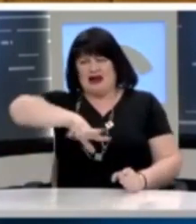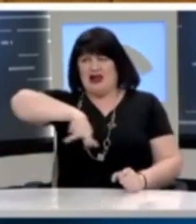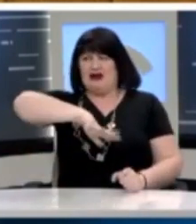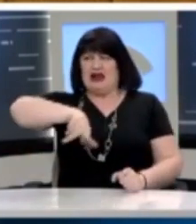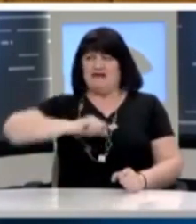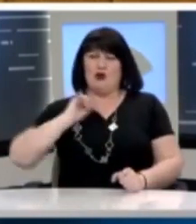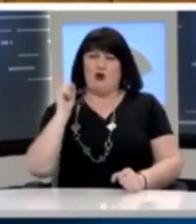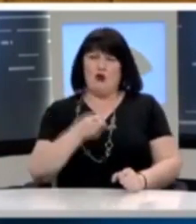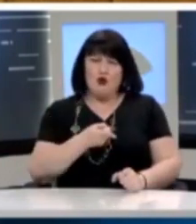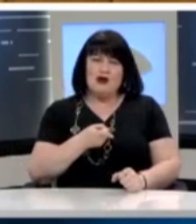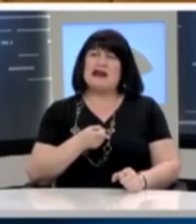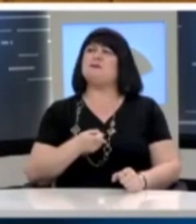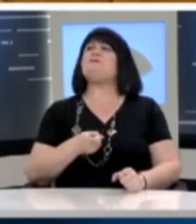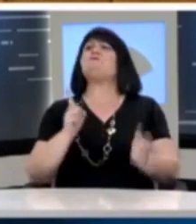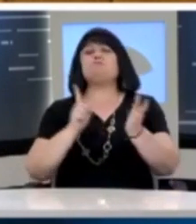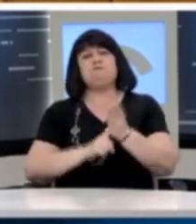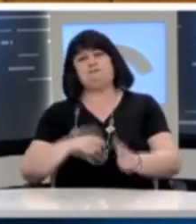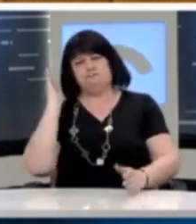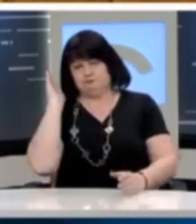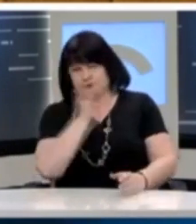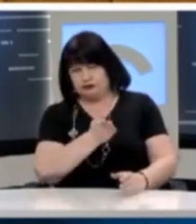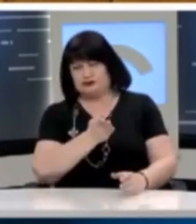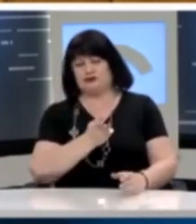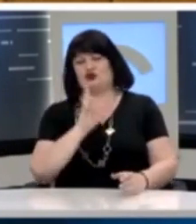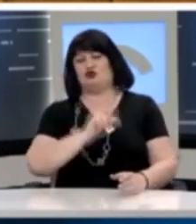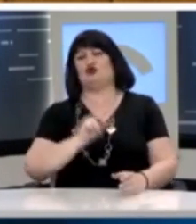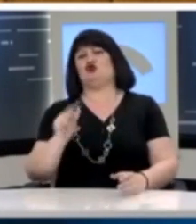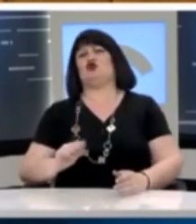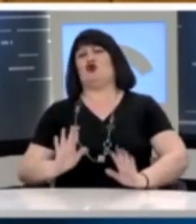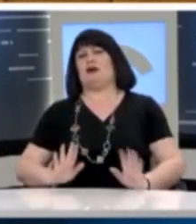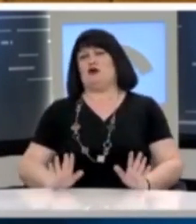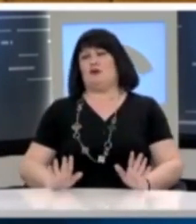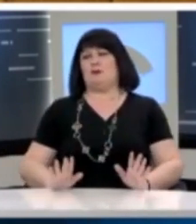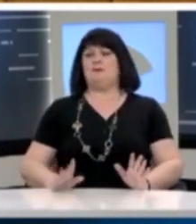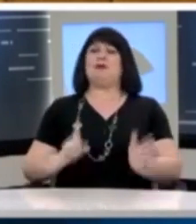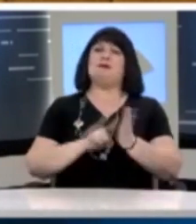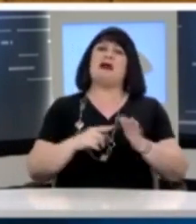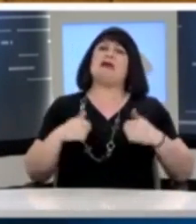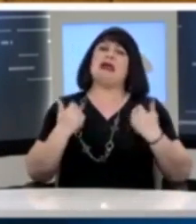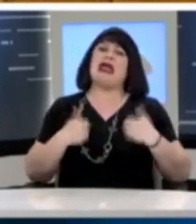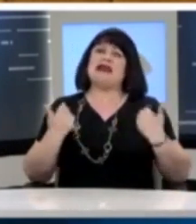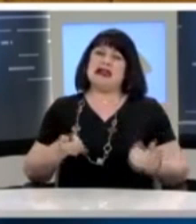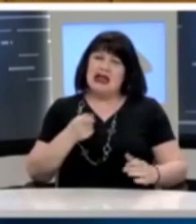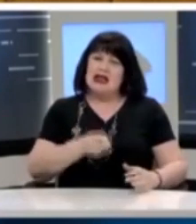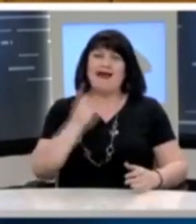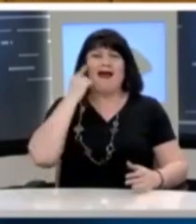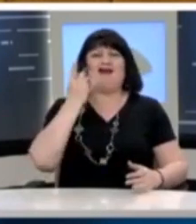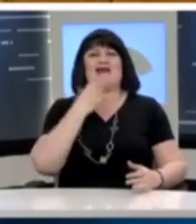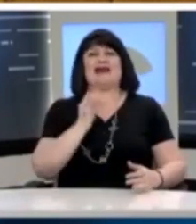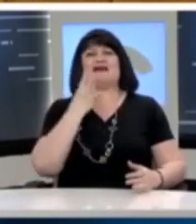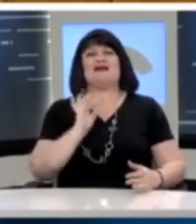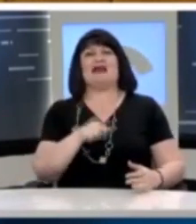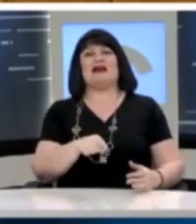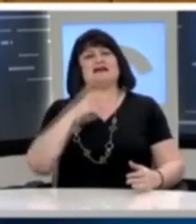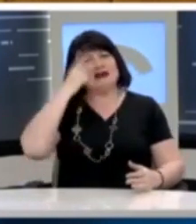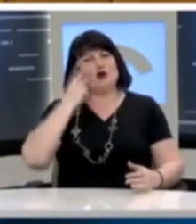ληστεύουν όλοι τους με τη σειρά, χρειάζεται να τους πληρώσουν επίσης με το ανάλογο νόμισμα. Οι νέοι και οι νέες που ακούν για ευκαιρίες και